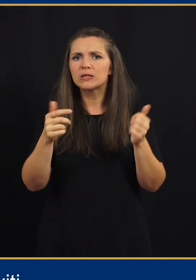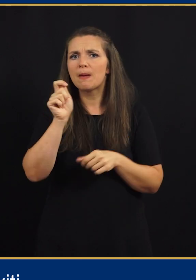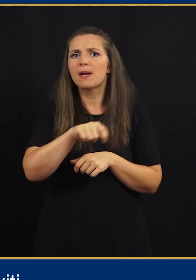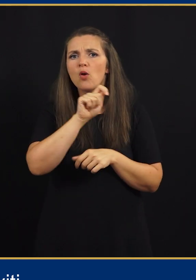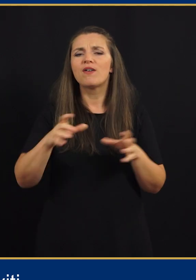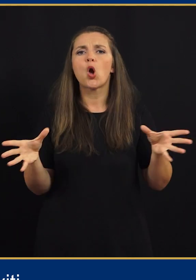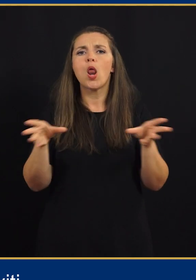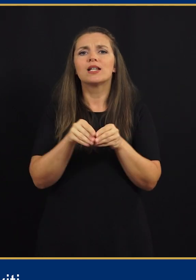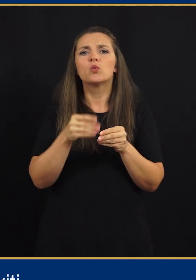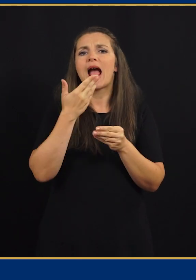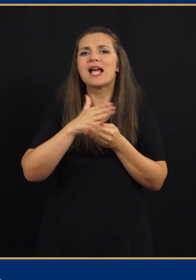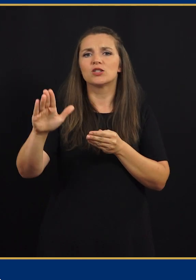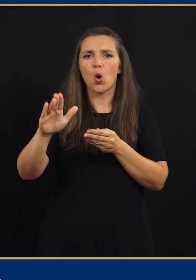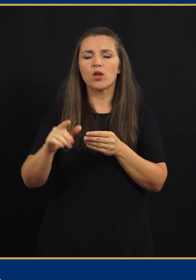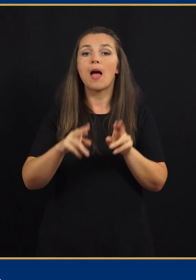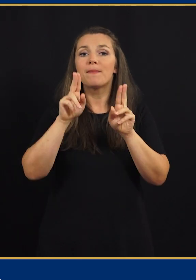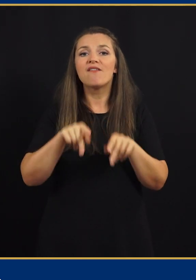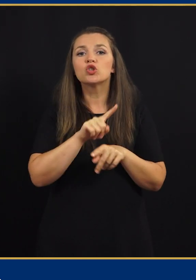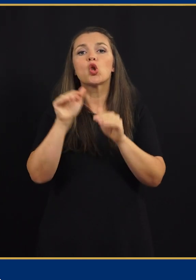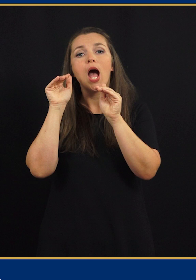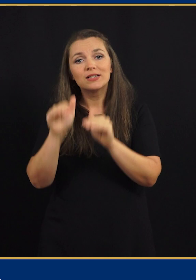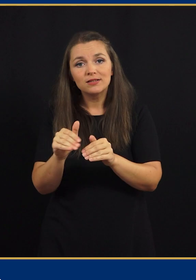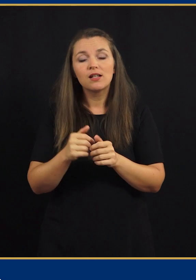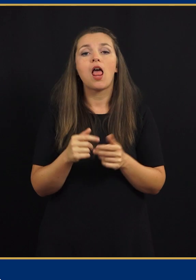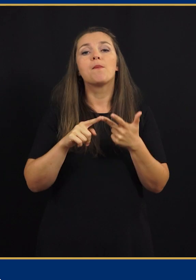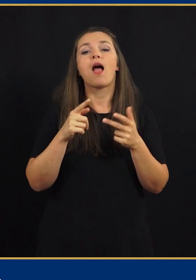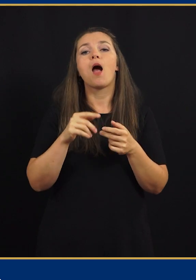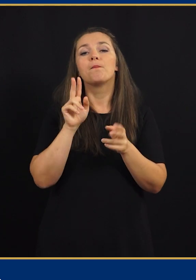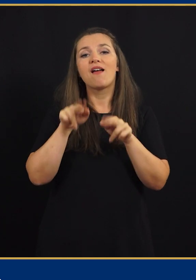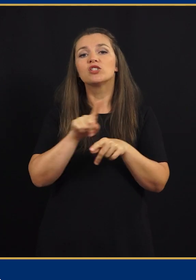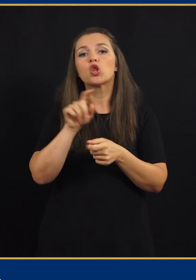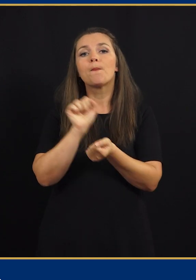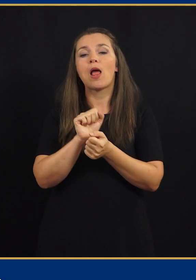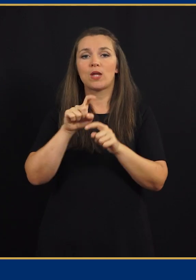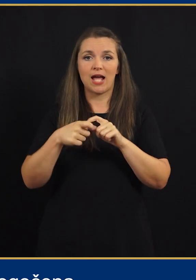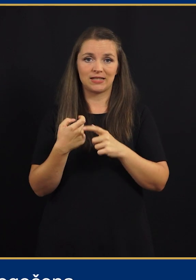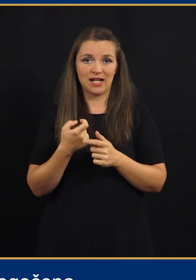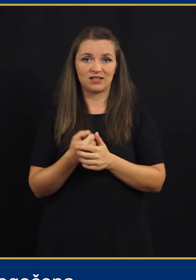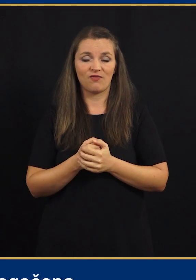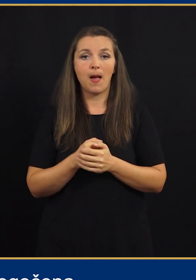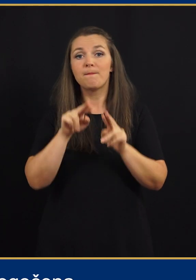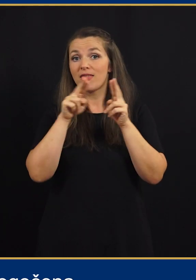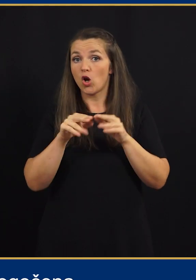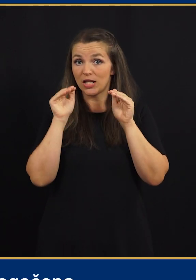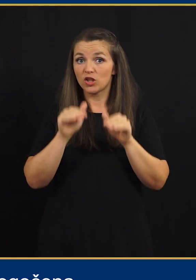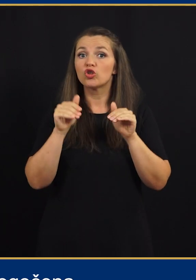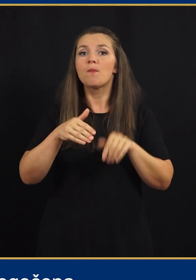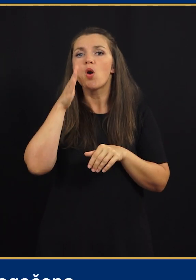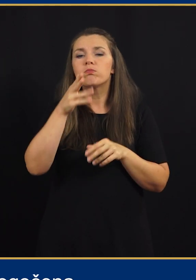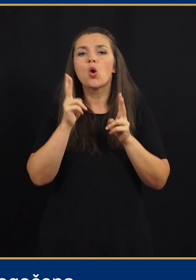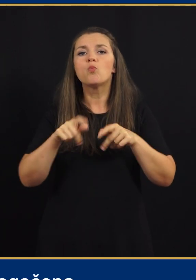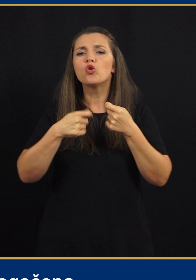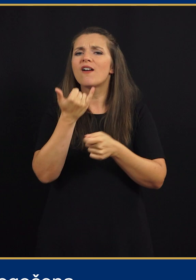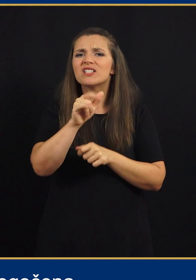prepoved kolektivnega izgona, pravico do azila in pravico do pravnega sredstva. Mednarodna zaščita mora biti